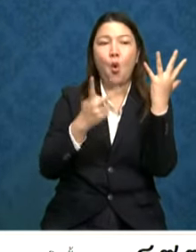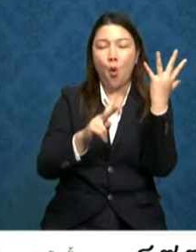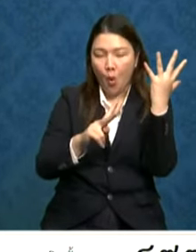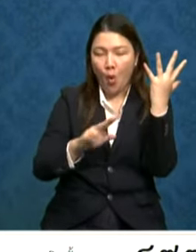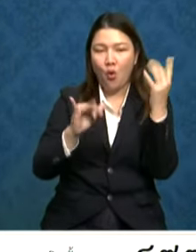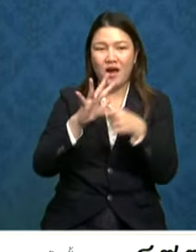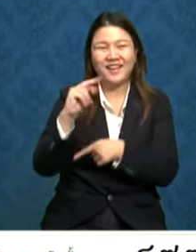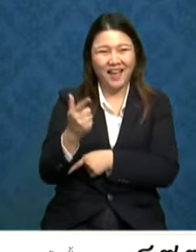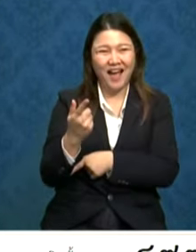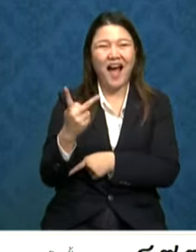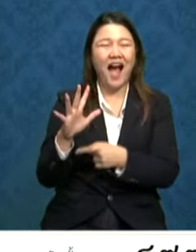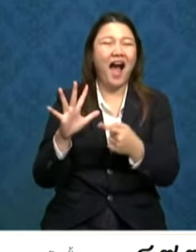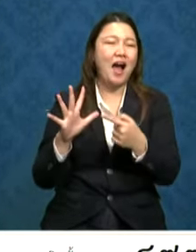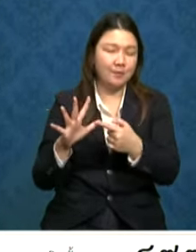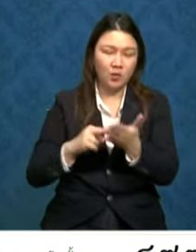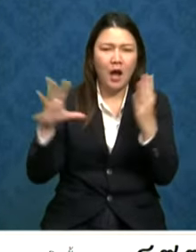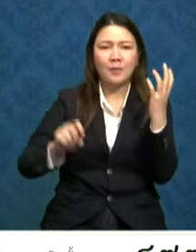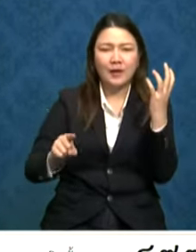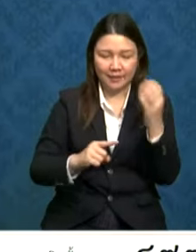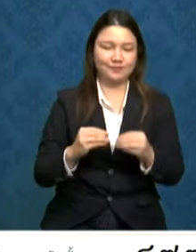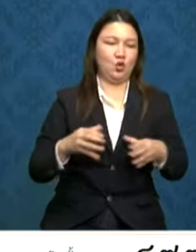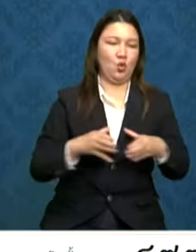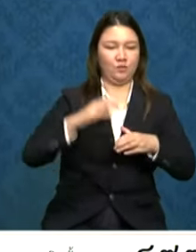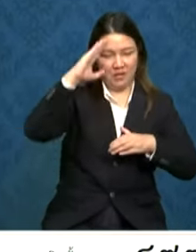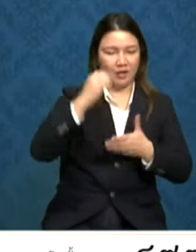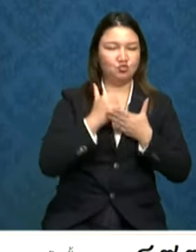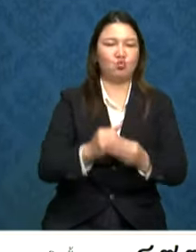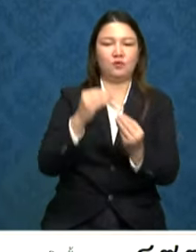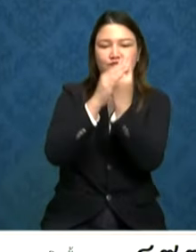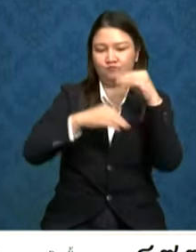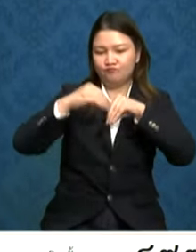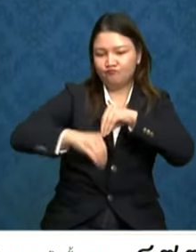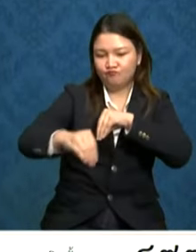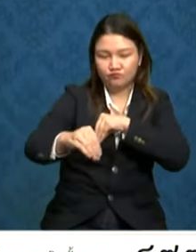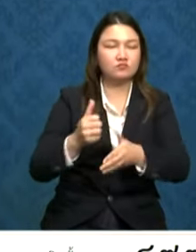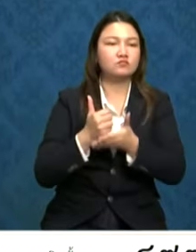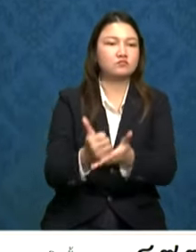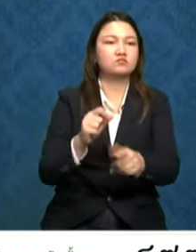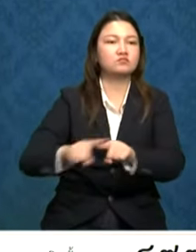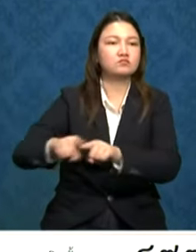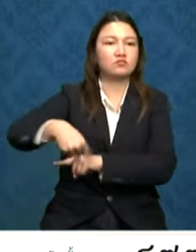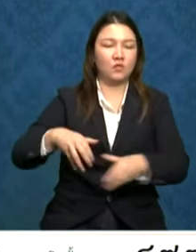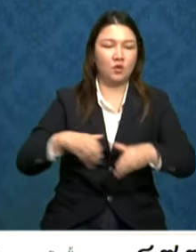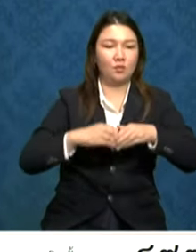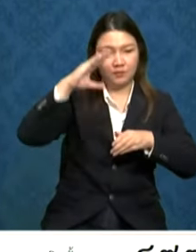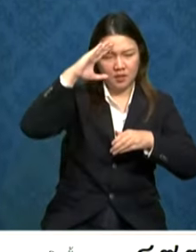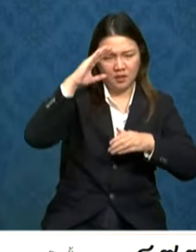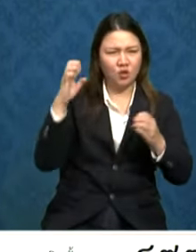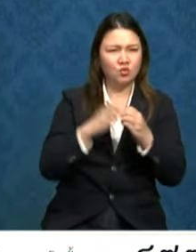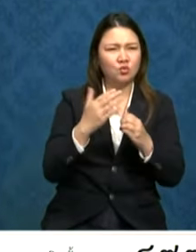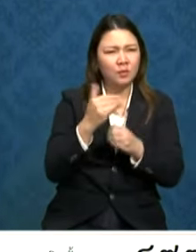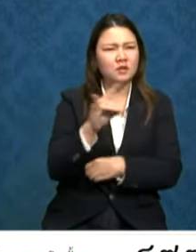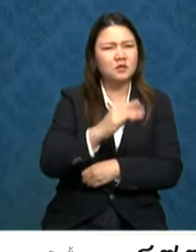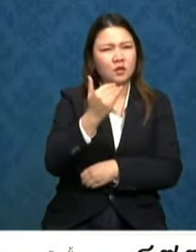ครับเพราะฉะนั้นเนี่ยเรื่องปสุสัตว์เนี่ยผมตอบชัดเลยนะครับเพื่อนสมาชิกที่บอกว่าทหารพัฒนาไปยุ่งอะไรกับปสุสัตว์